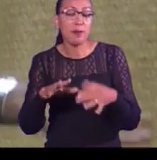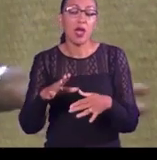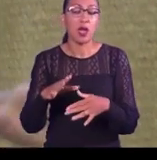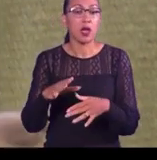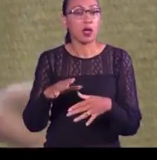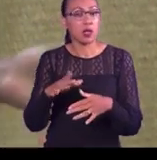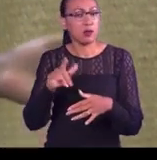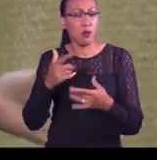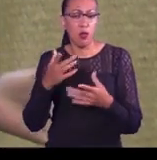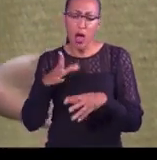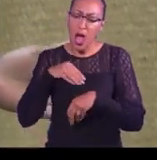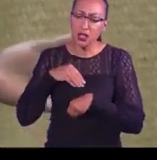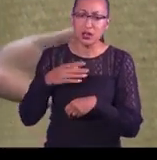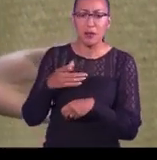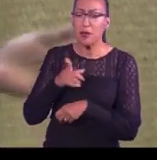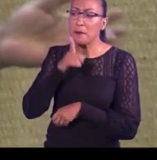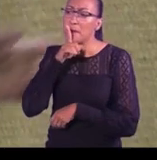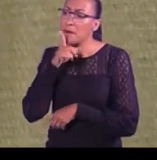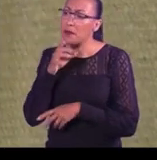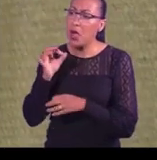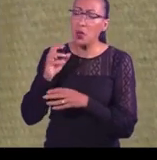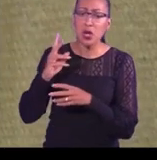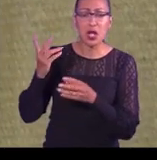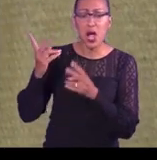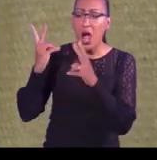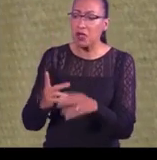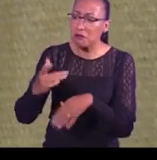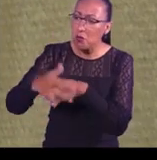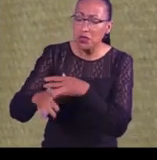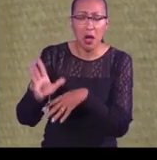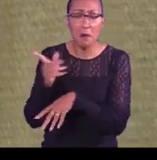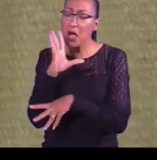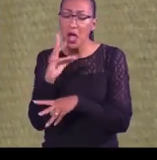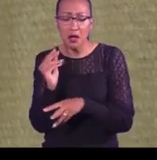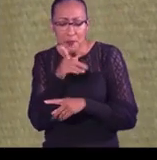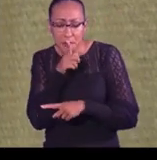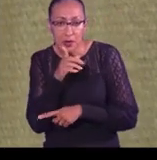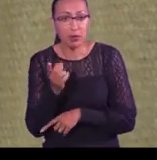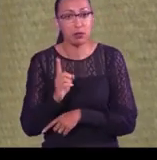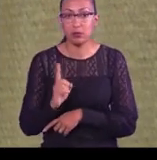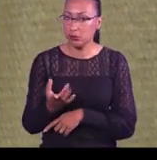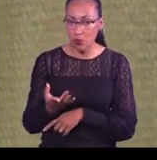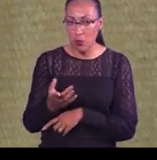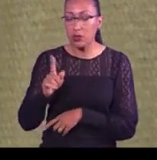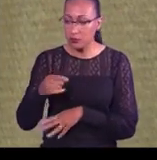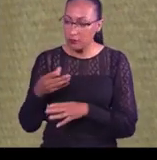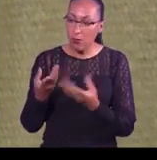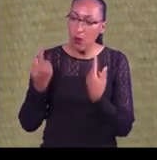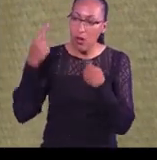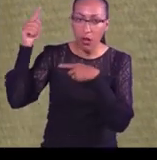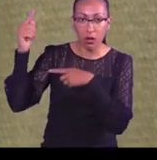jours ou 20 jours avant une plénière, et demander dans des conditions extrêmement difficiles.